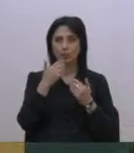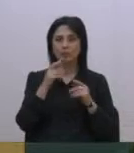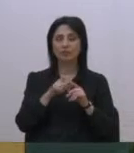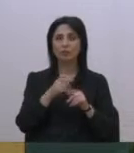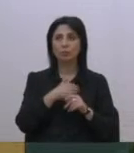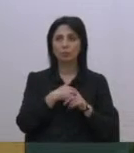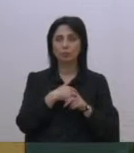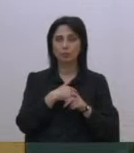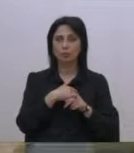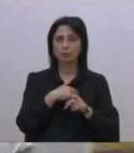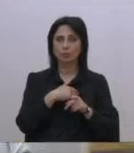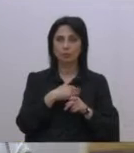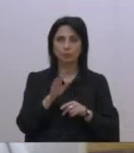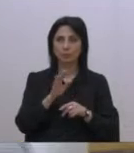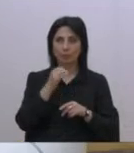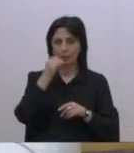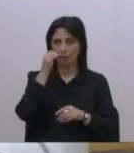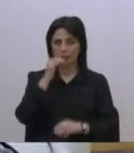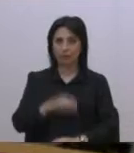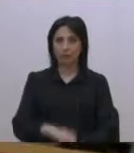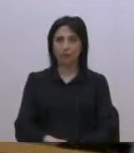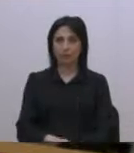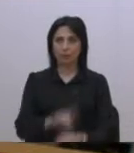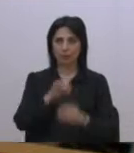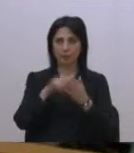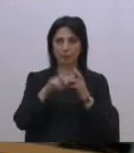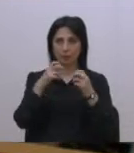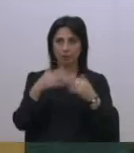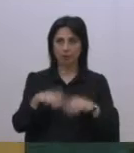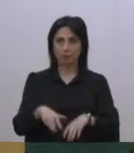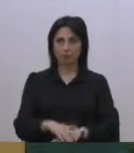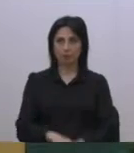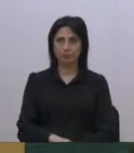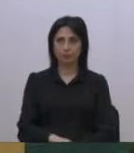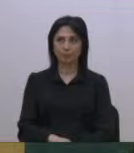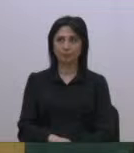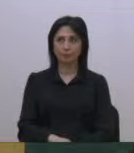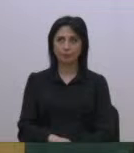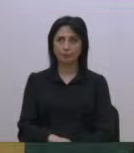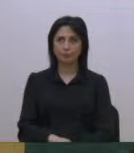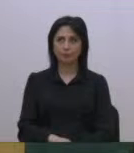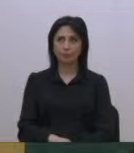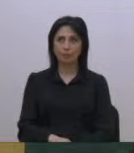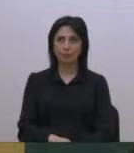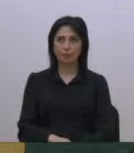თუ გსურთ? არა, მადლობთ. მადლობთ, საკითხი განხილულია.